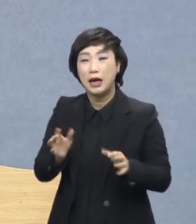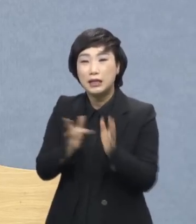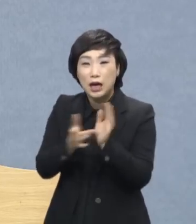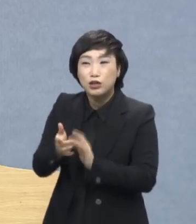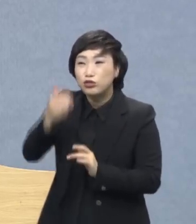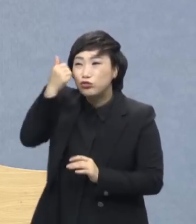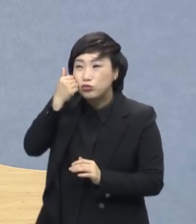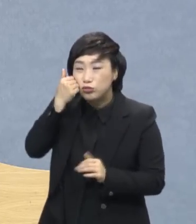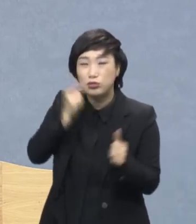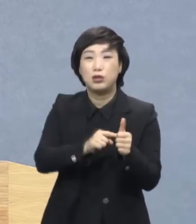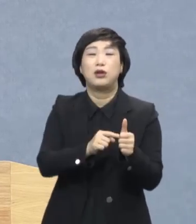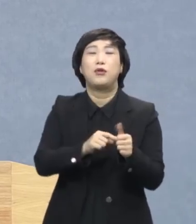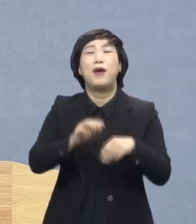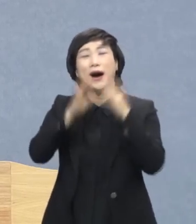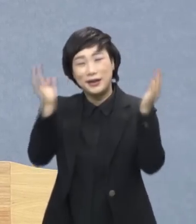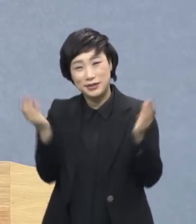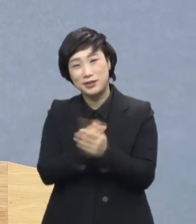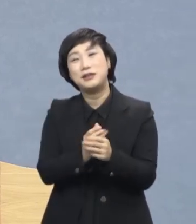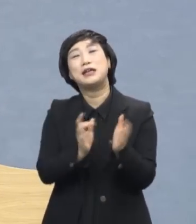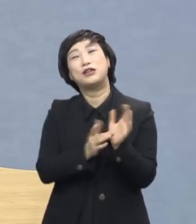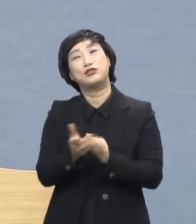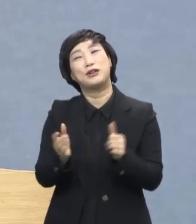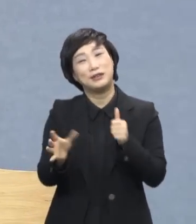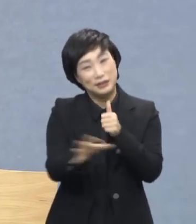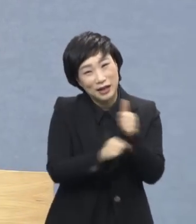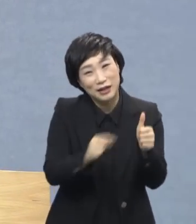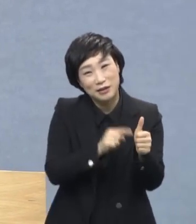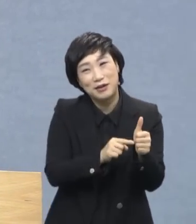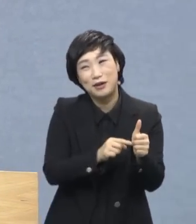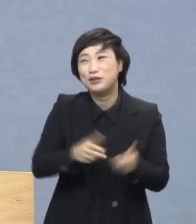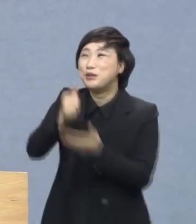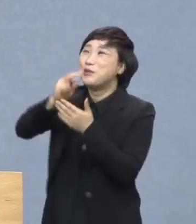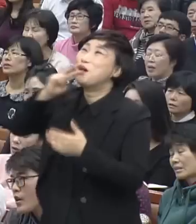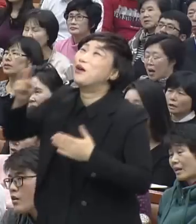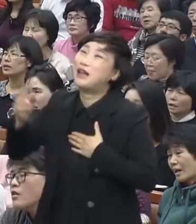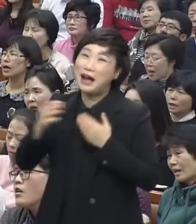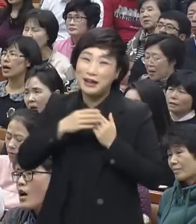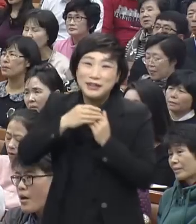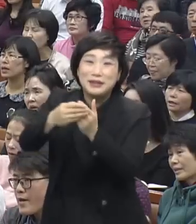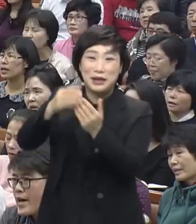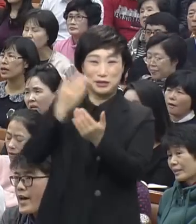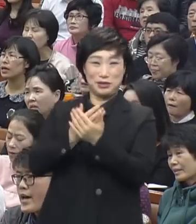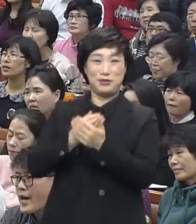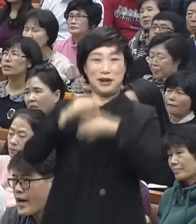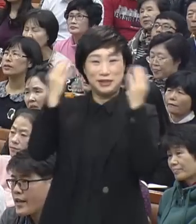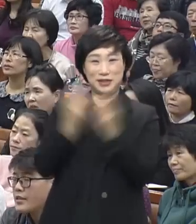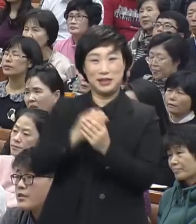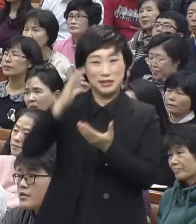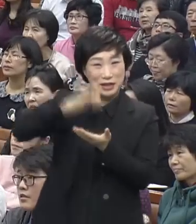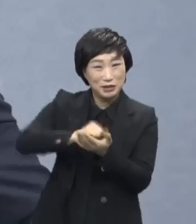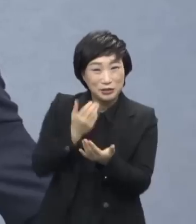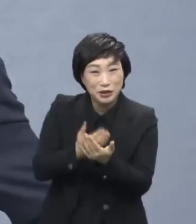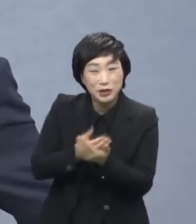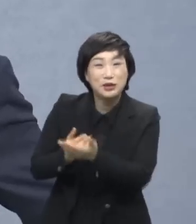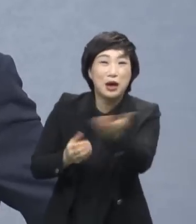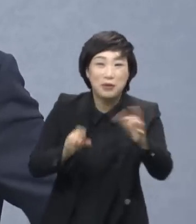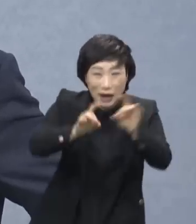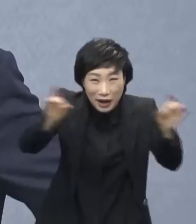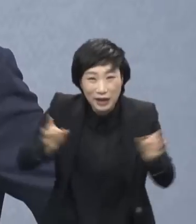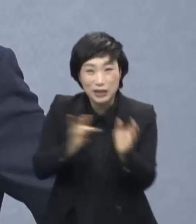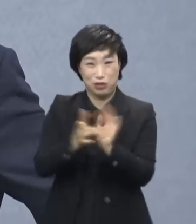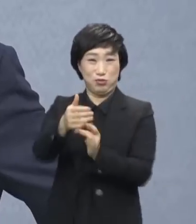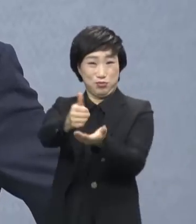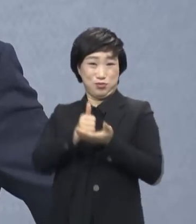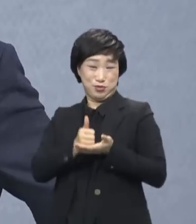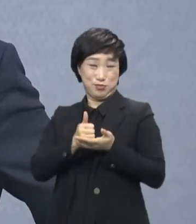예수가 그를 옷 입어버렸다 이 말이요. 주여 나를 옷 입어버리시옵소서. 여러분 안에 예수가 계셔야